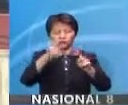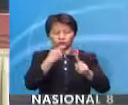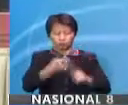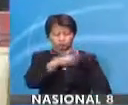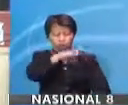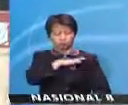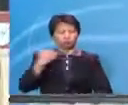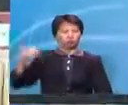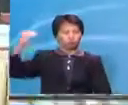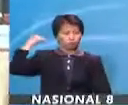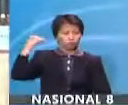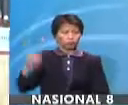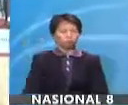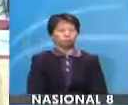keuntungan sebelum ini